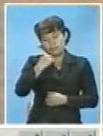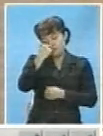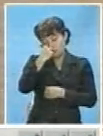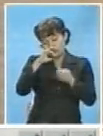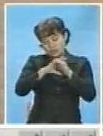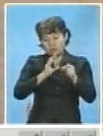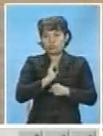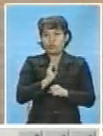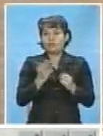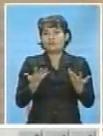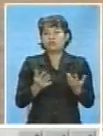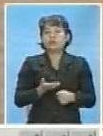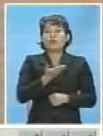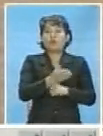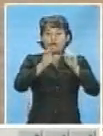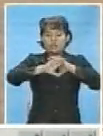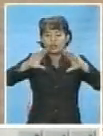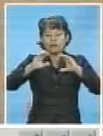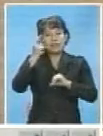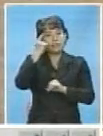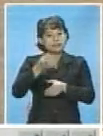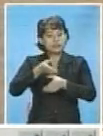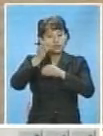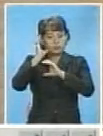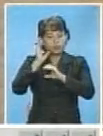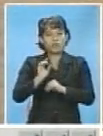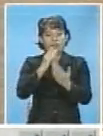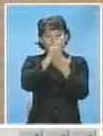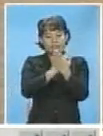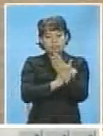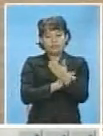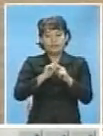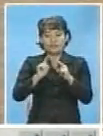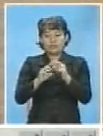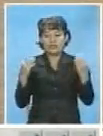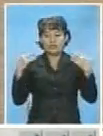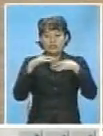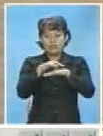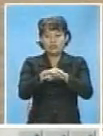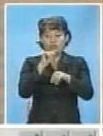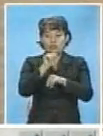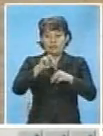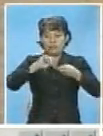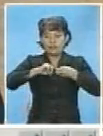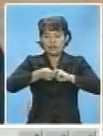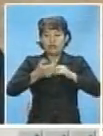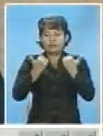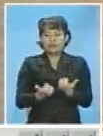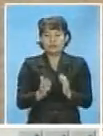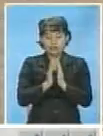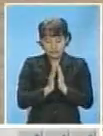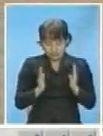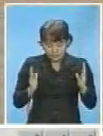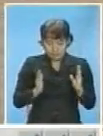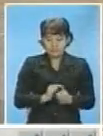ตย์ดิฉันขอให้รัฐบาลได้ทบทวนการจัดงบประมาณเพื่อให้สอดคล้องกับภาวะวิกฤตในเรื่องปัญหานี้ด้วยขอบพระคุณค่ะ